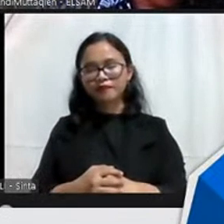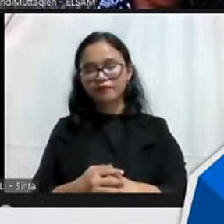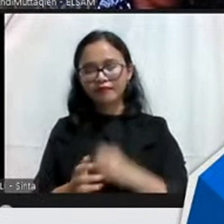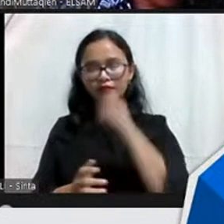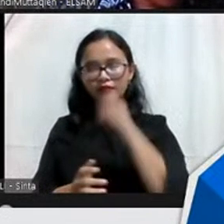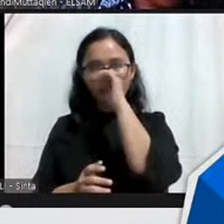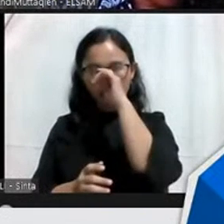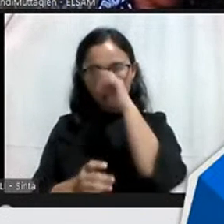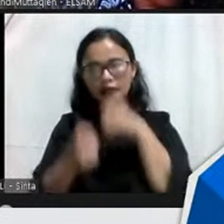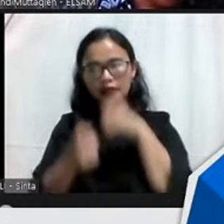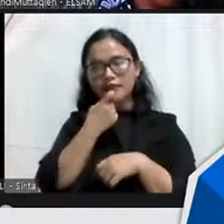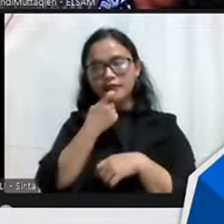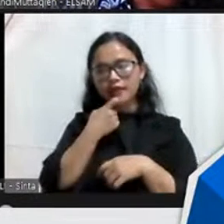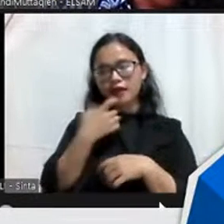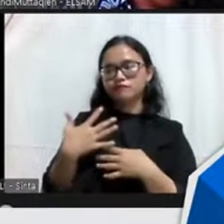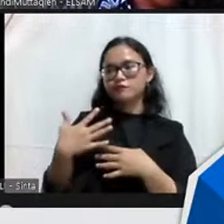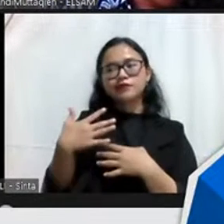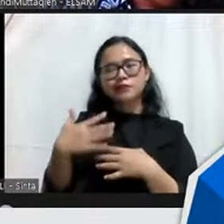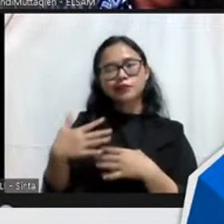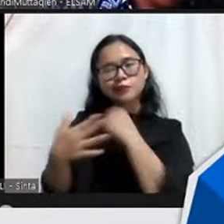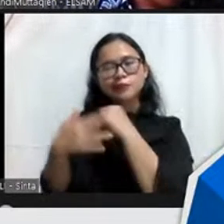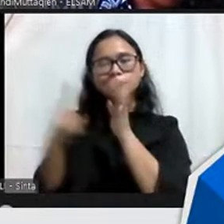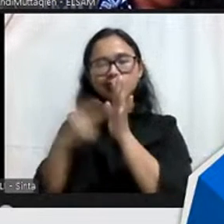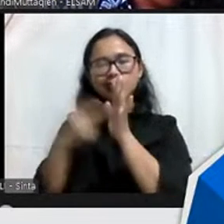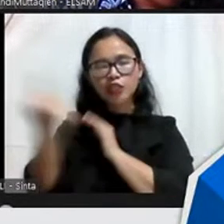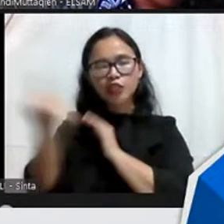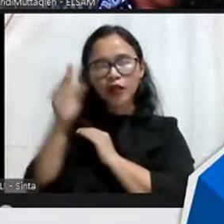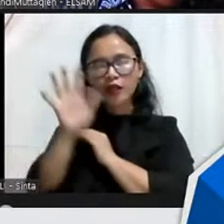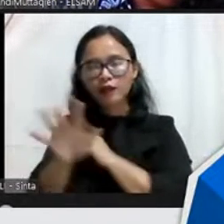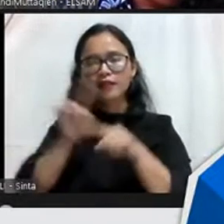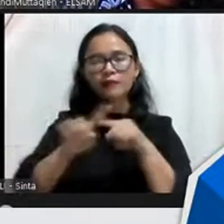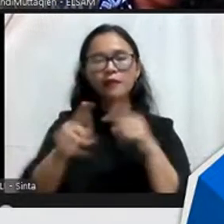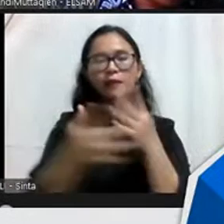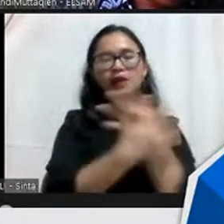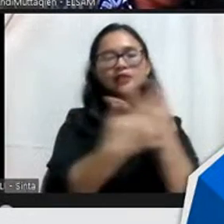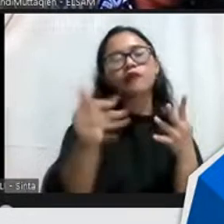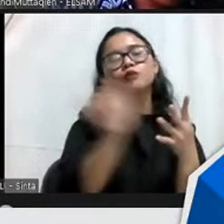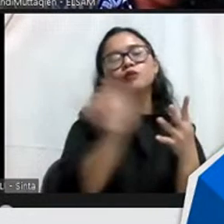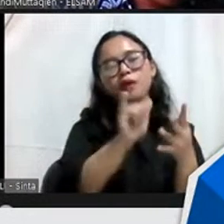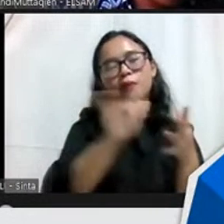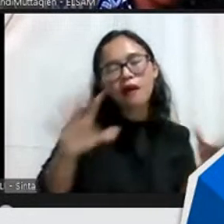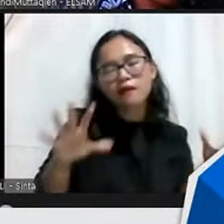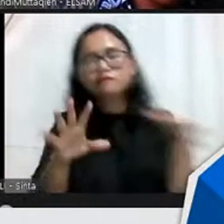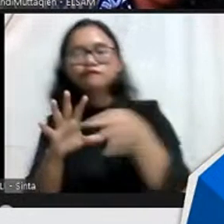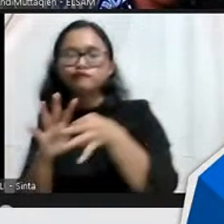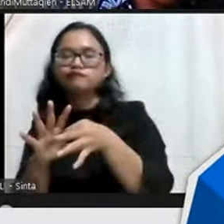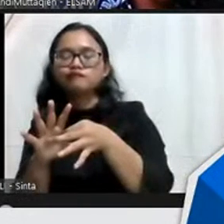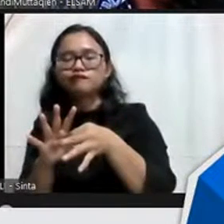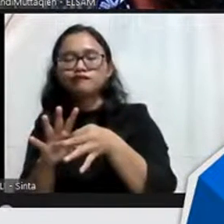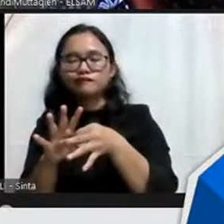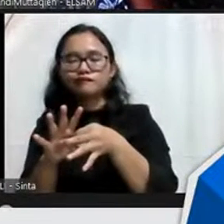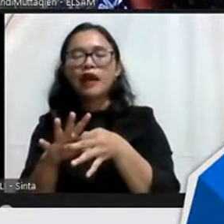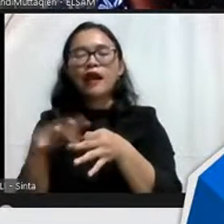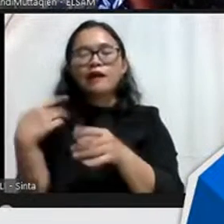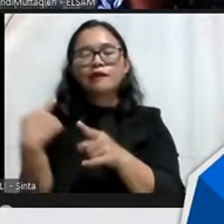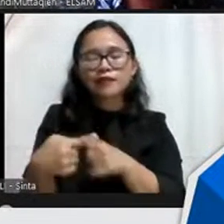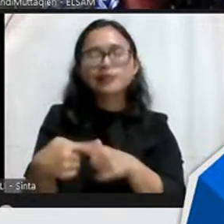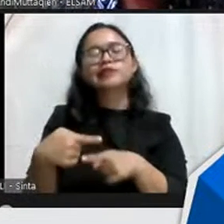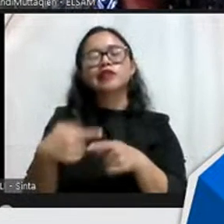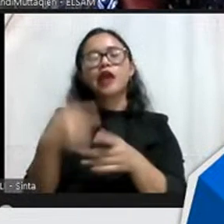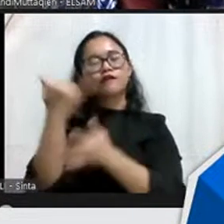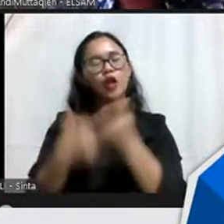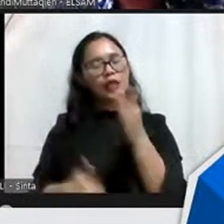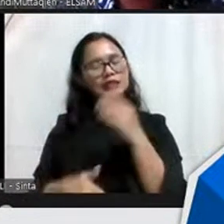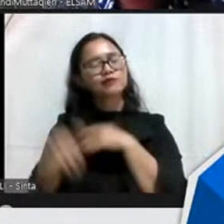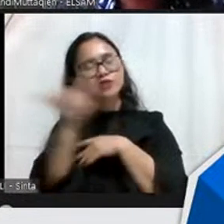nasional tetapi masyarakat sipil dan juga komunitas untuk terlibat dalam prosesnya dalam review dan juga dalam valuasinya